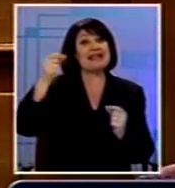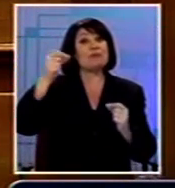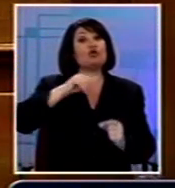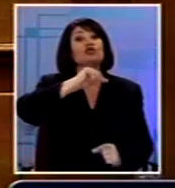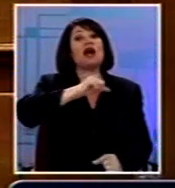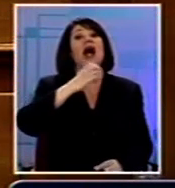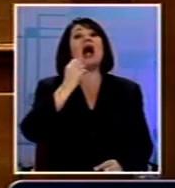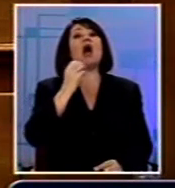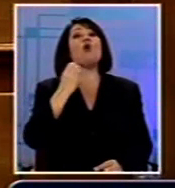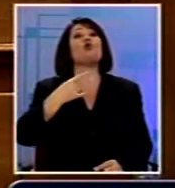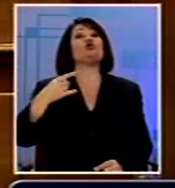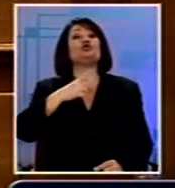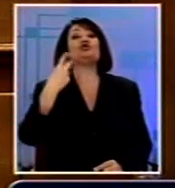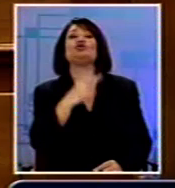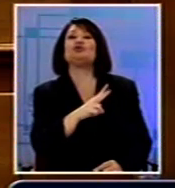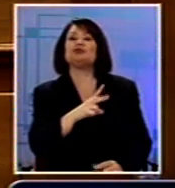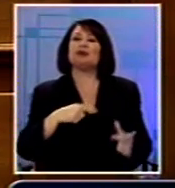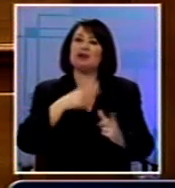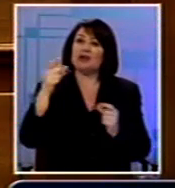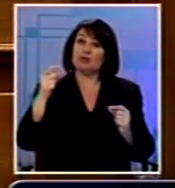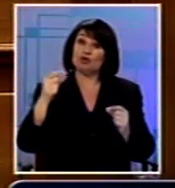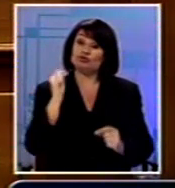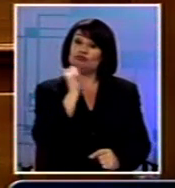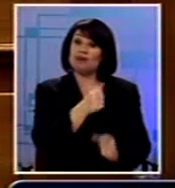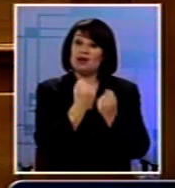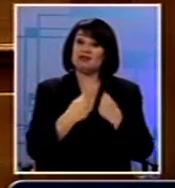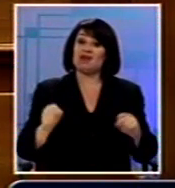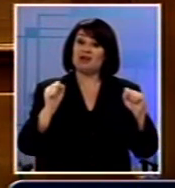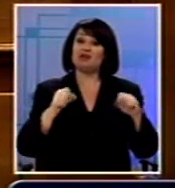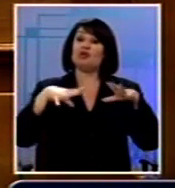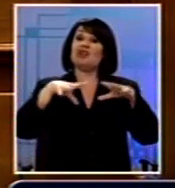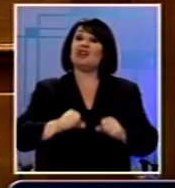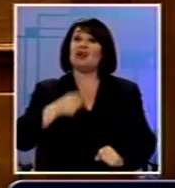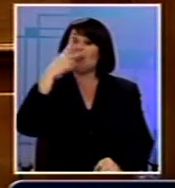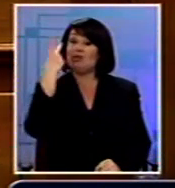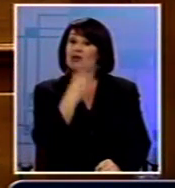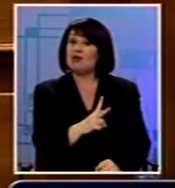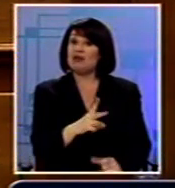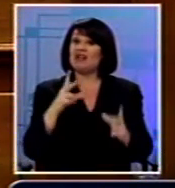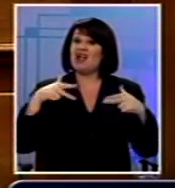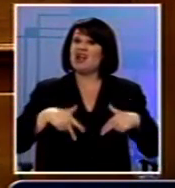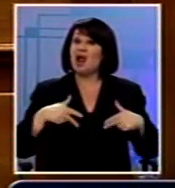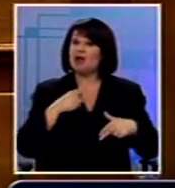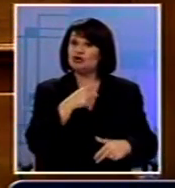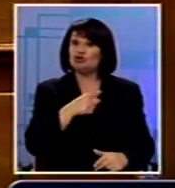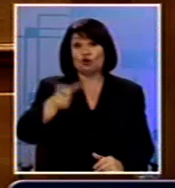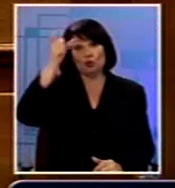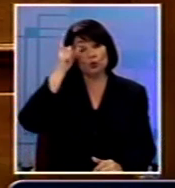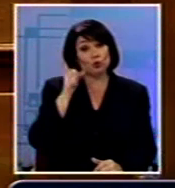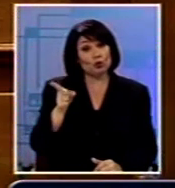Αόσο. Η Κύπρος είναι κυρίαρχο κράτος, ασκεί τα κυριαρχικά του δικαιώματα. Η